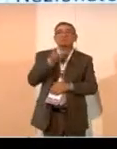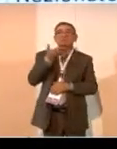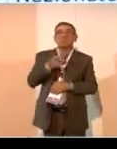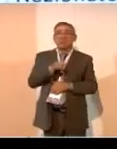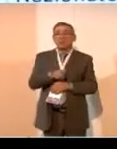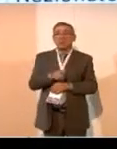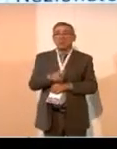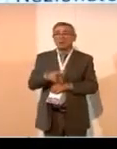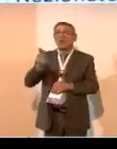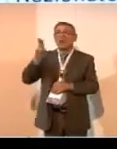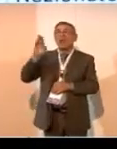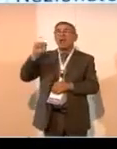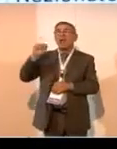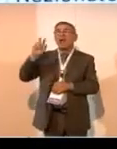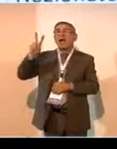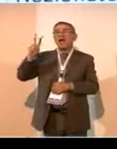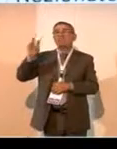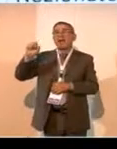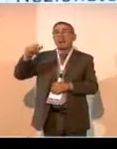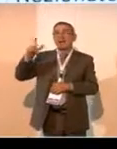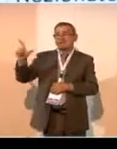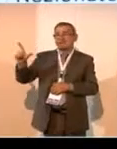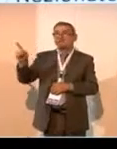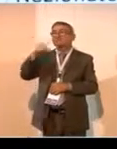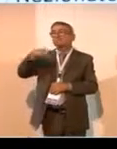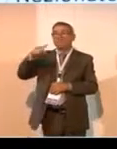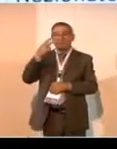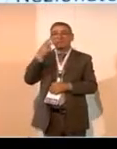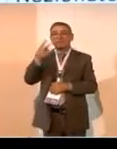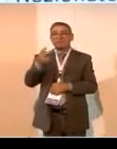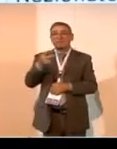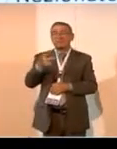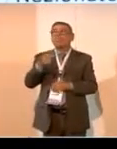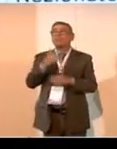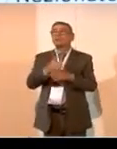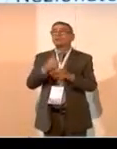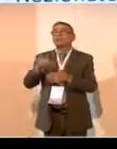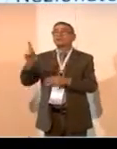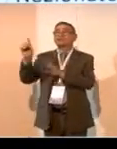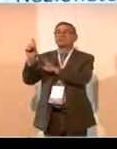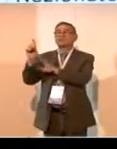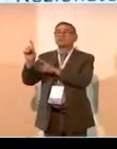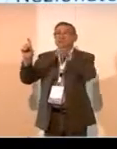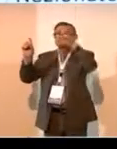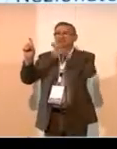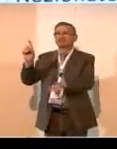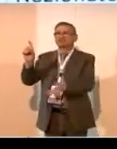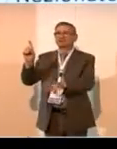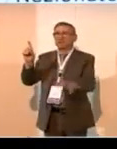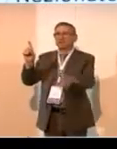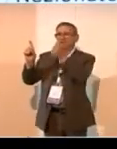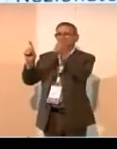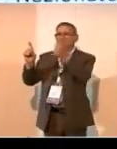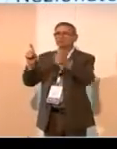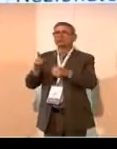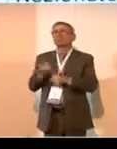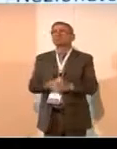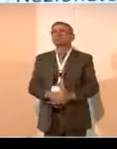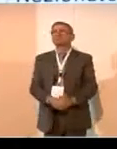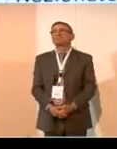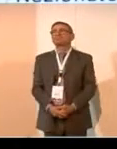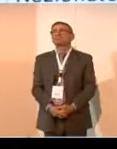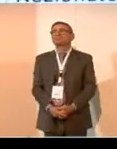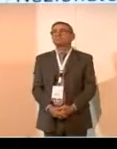di Václav Havel, noi abbiamo visto partiti di destra affermarsi. Allora, di fronte a